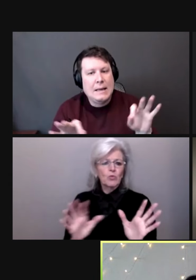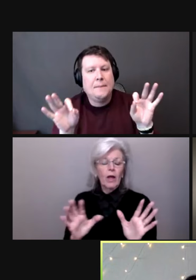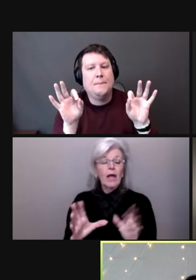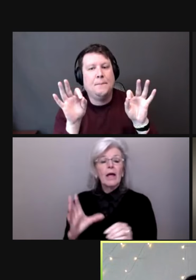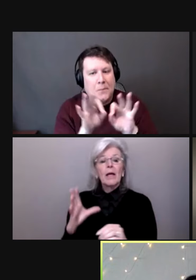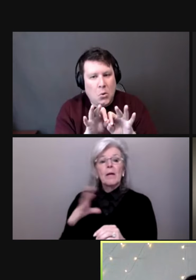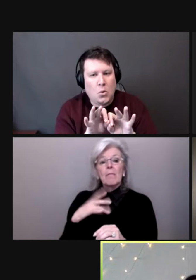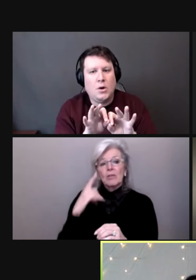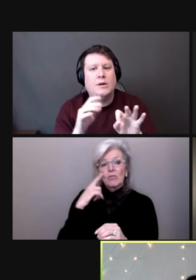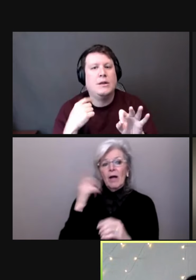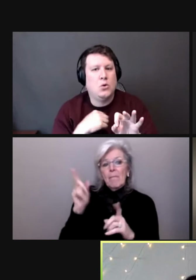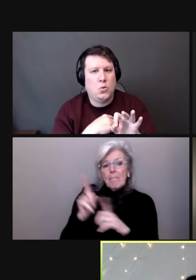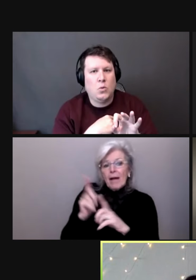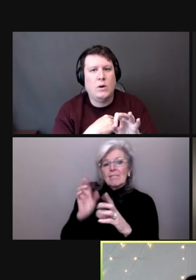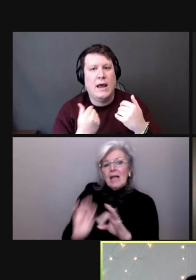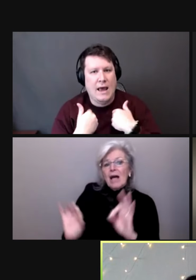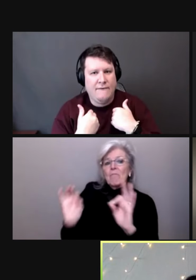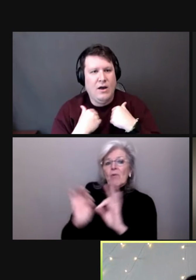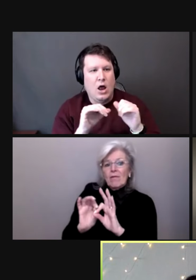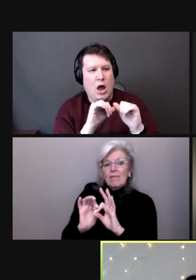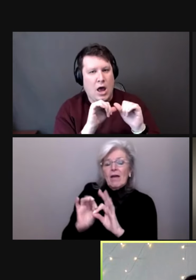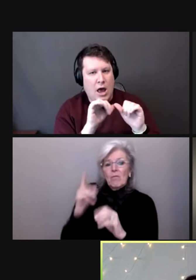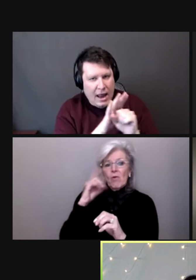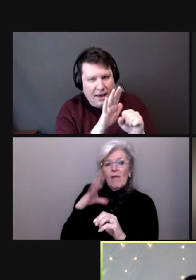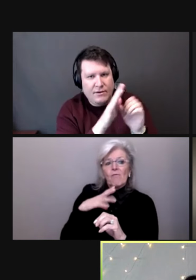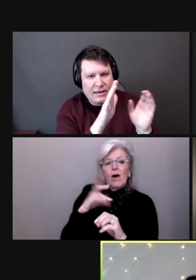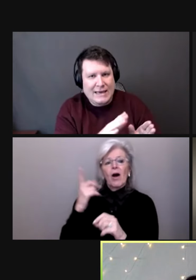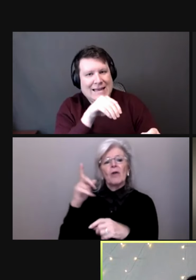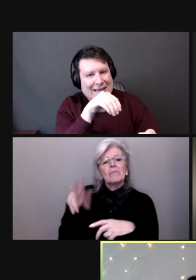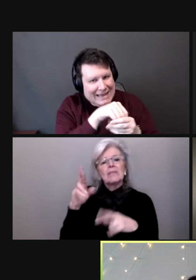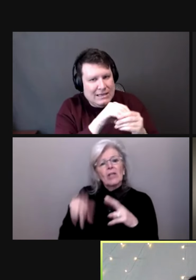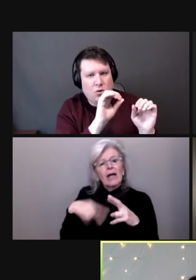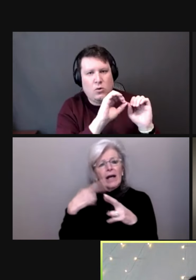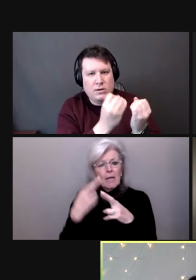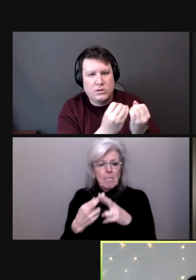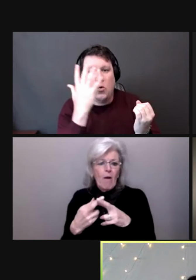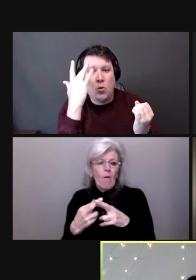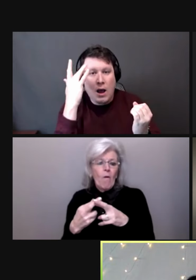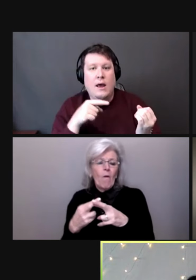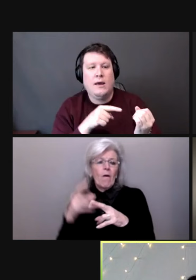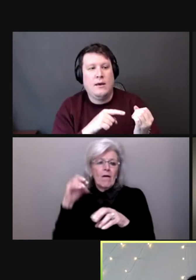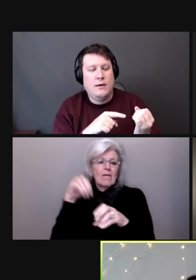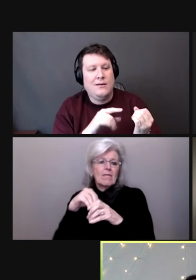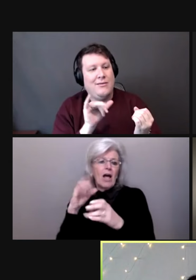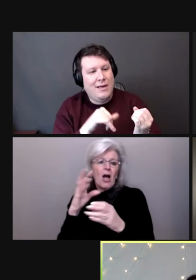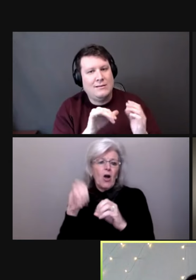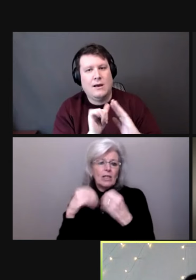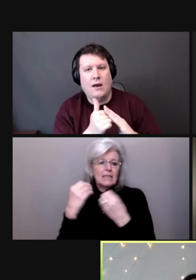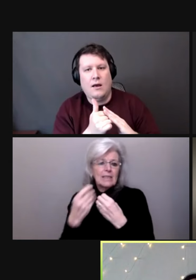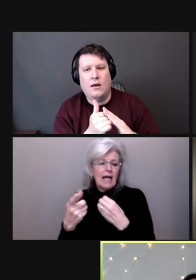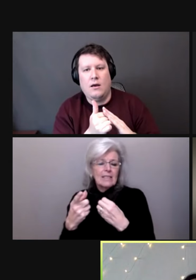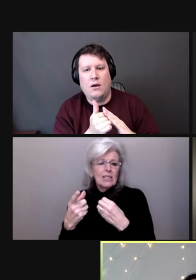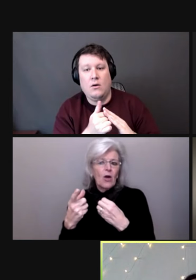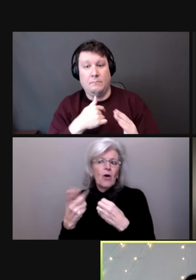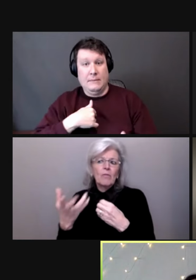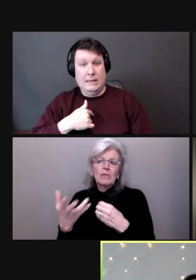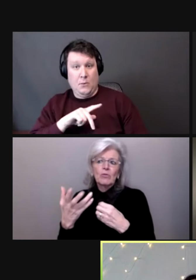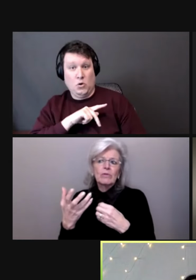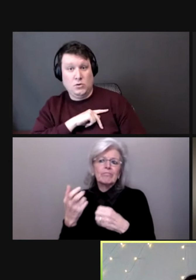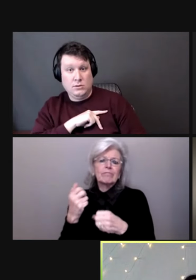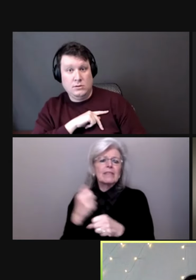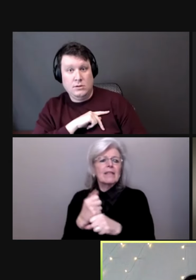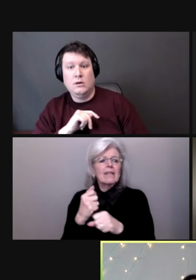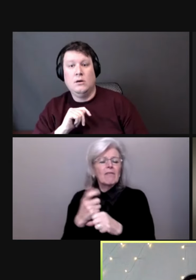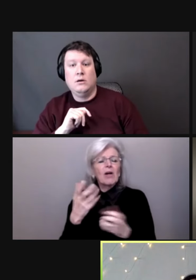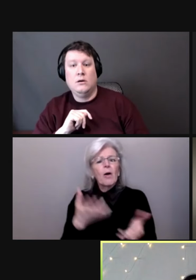que c'est quand même important d'avoir un répondant, une personne au sein de l'organisation qui agisse comme porteur de